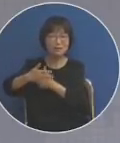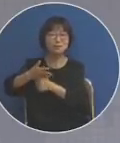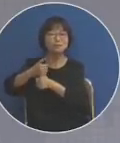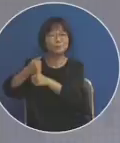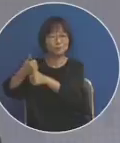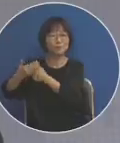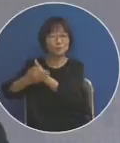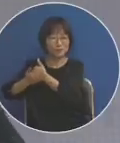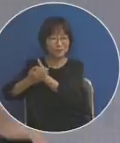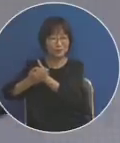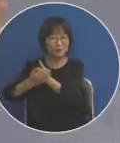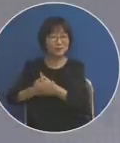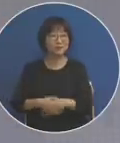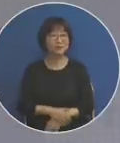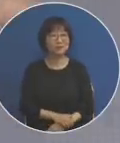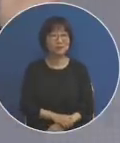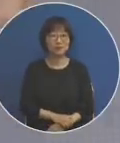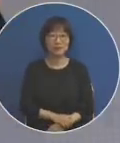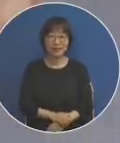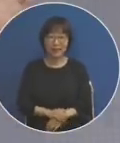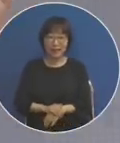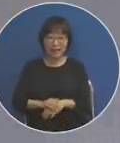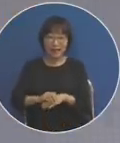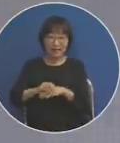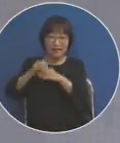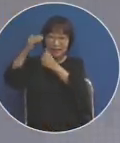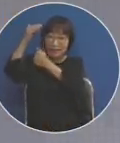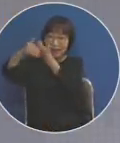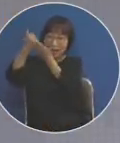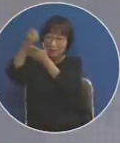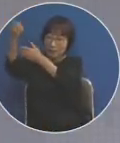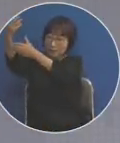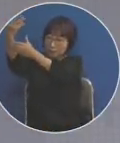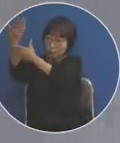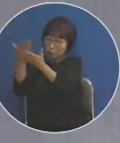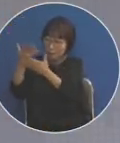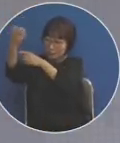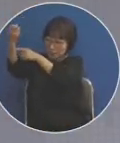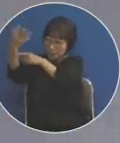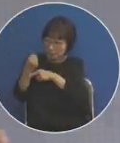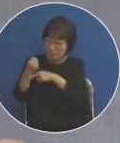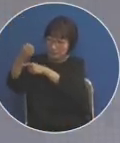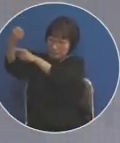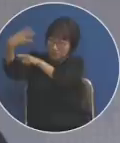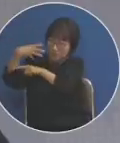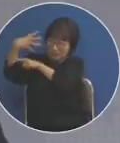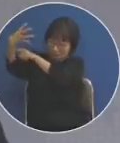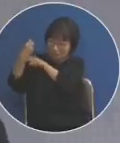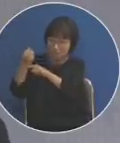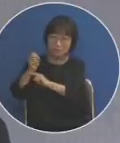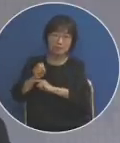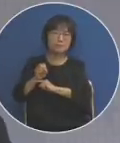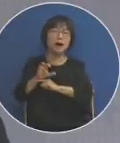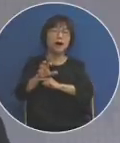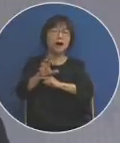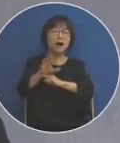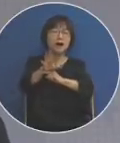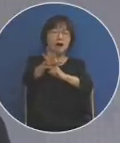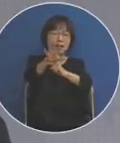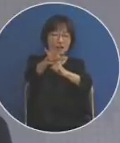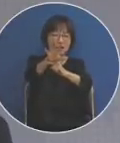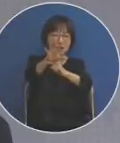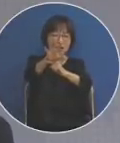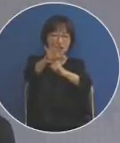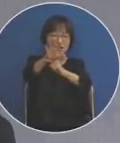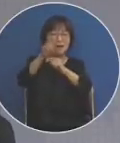as a watchman. 그래서 이 빛을 전하는 알리는 파수꾼이 되라는 겁니다. And that's why it says to become the watchman, to shine this light and to really